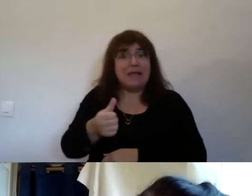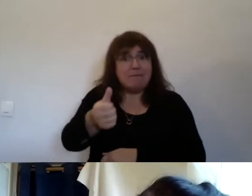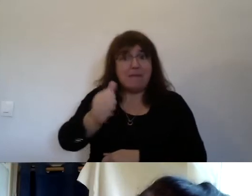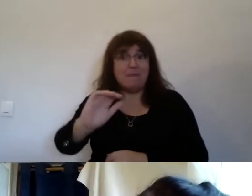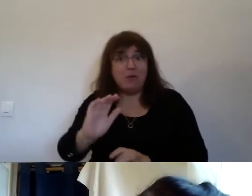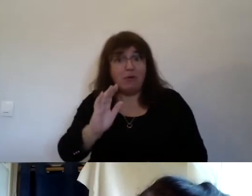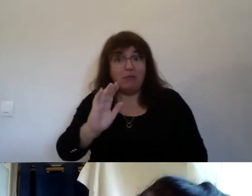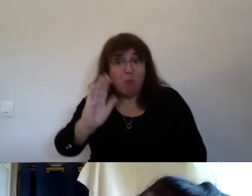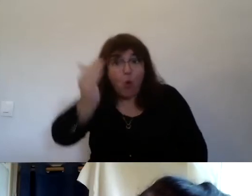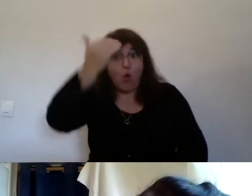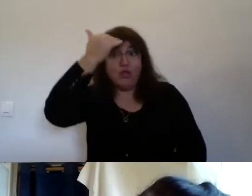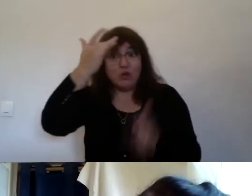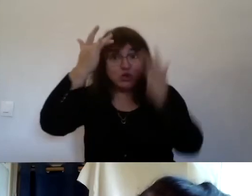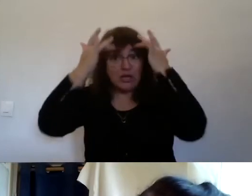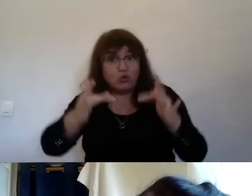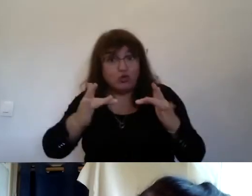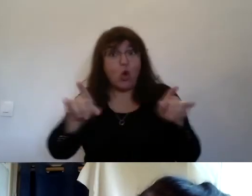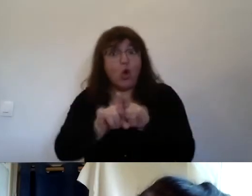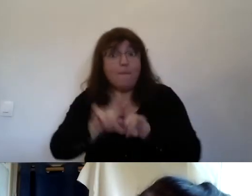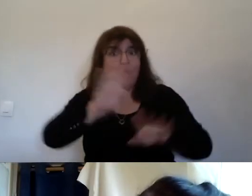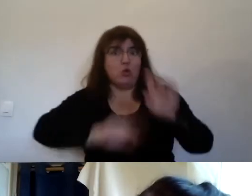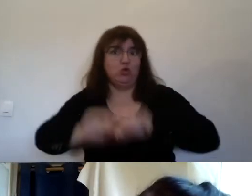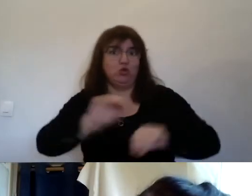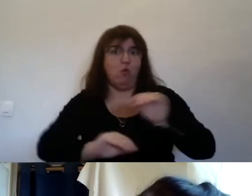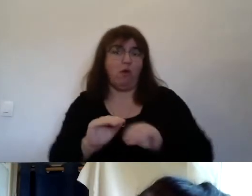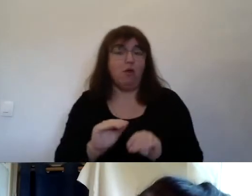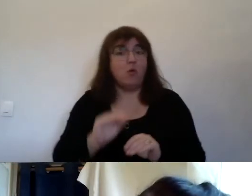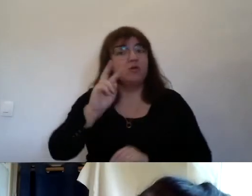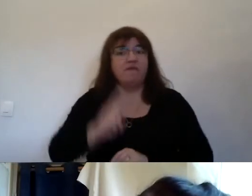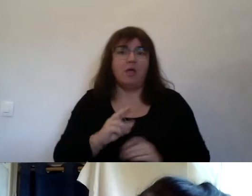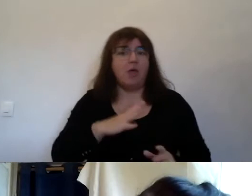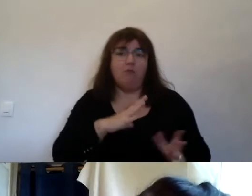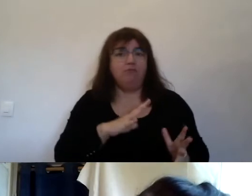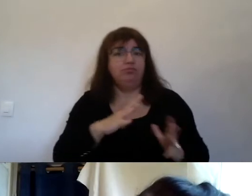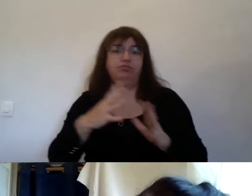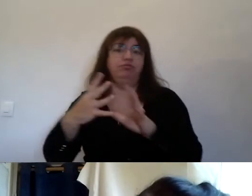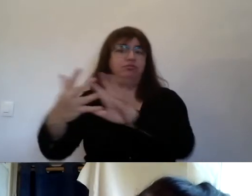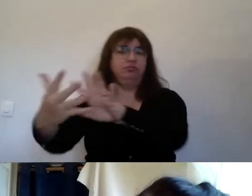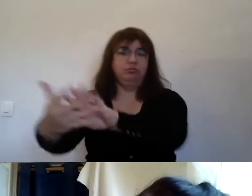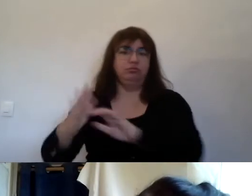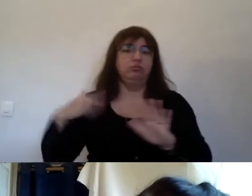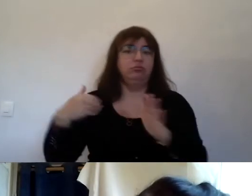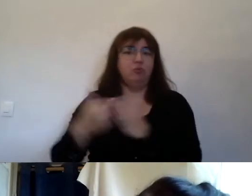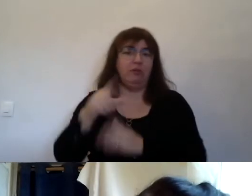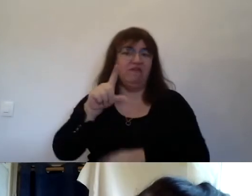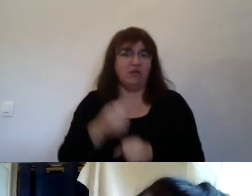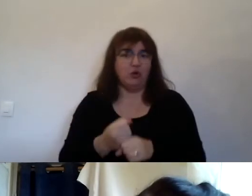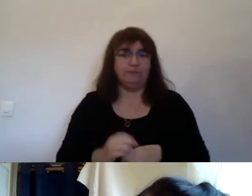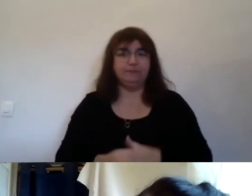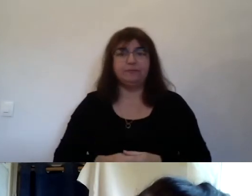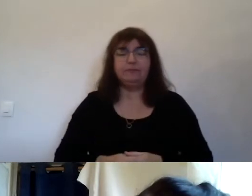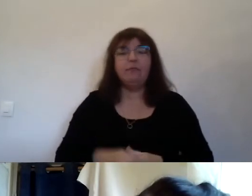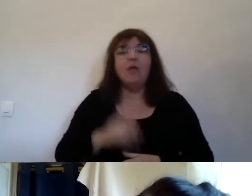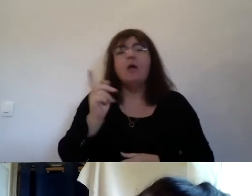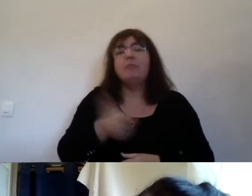sources de soins. Donc, il y a des grandes avancées dans ce domaine. Quant au musée, S'ils sont bien entendu